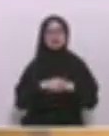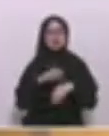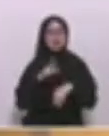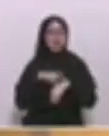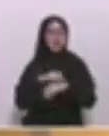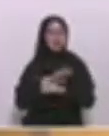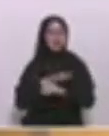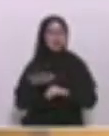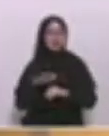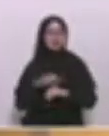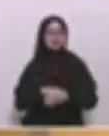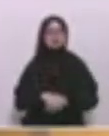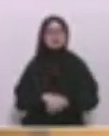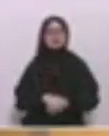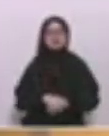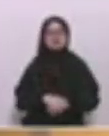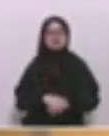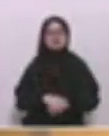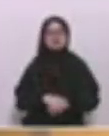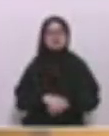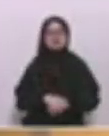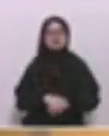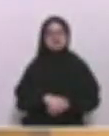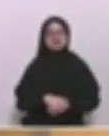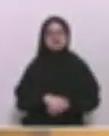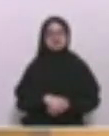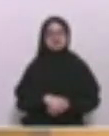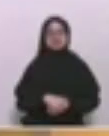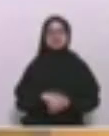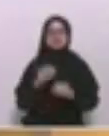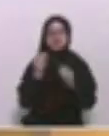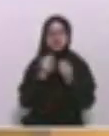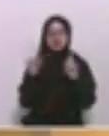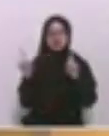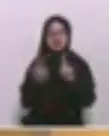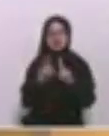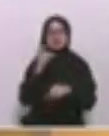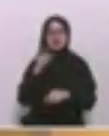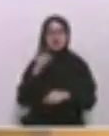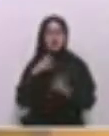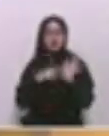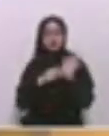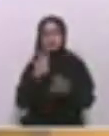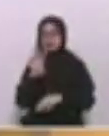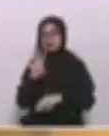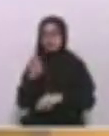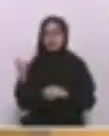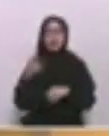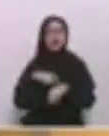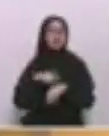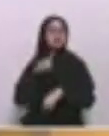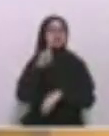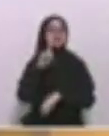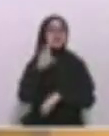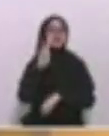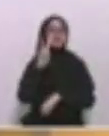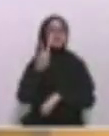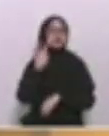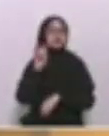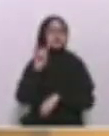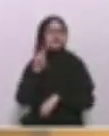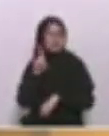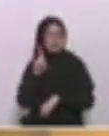kehup cukup waktu sudah habis kepada paslon nomor urut 4 waktu untuk menjawab adalah 120